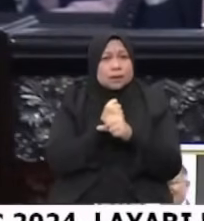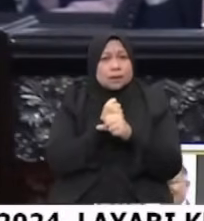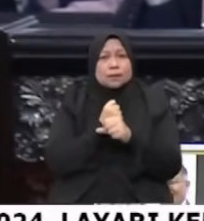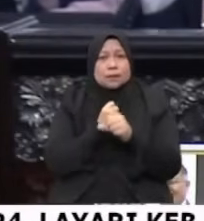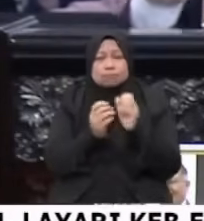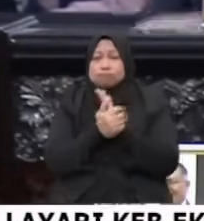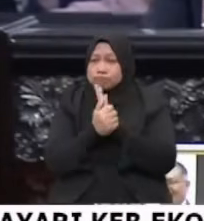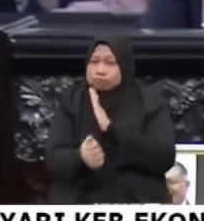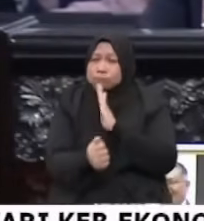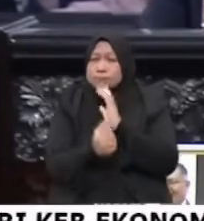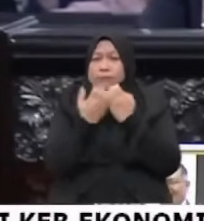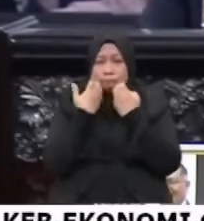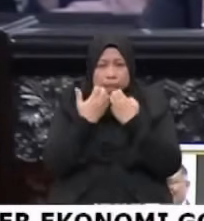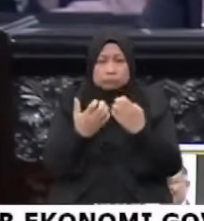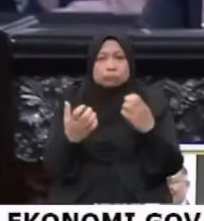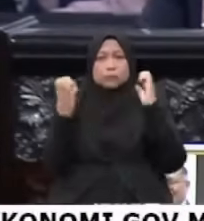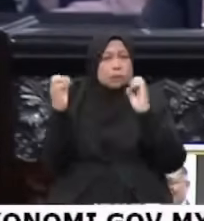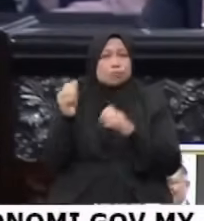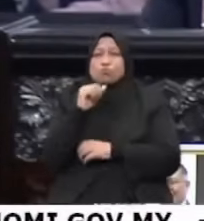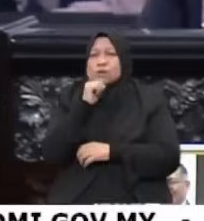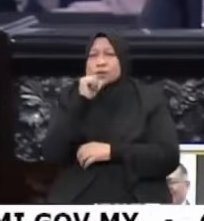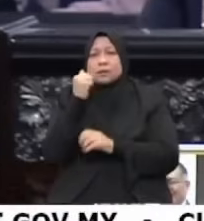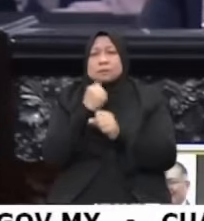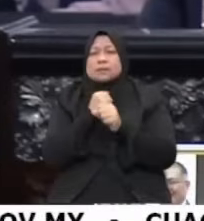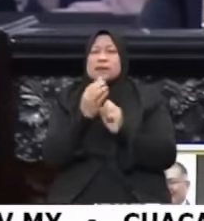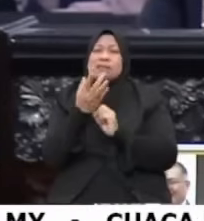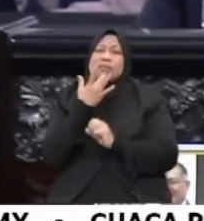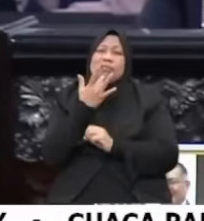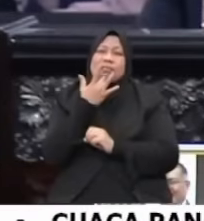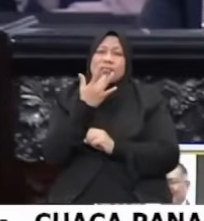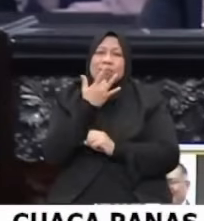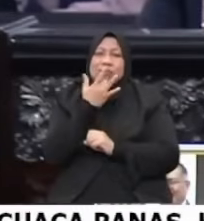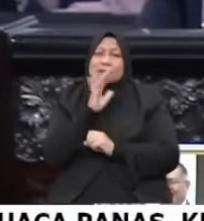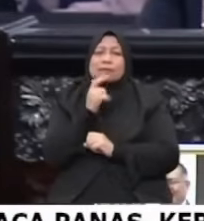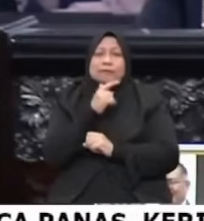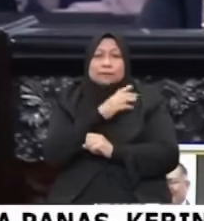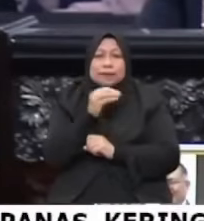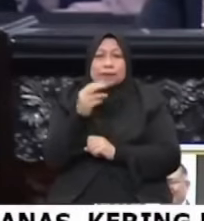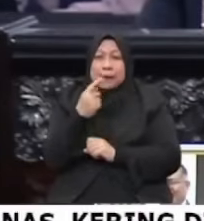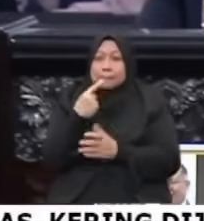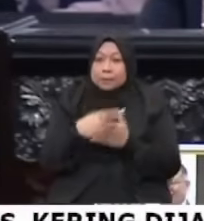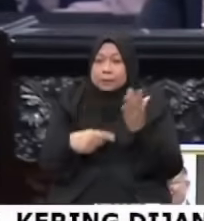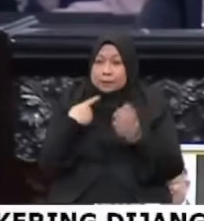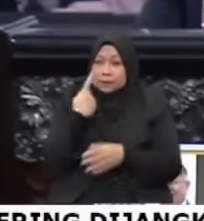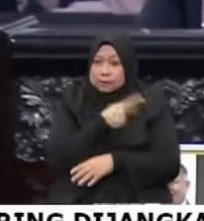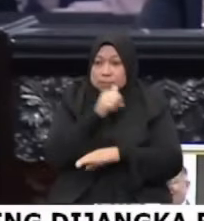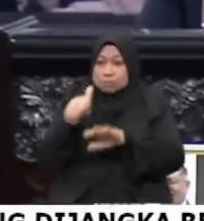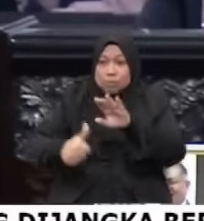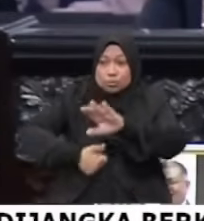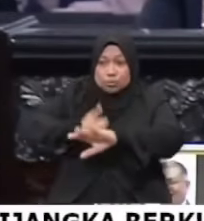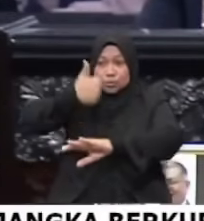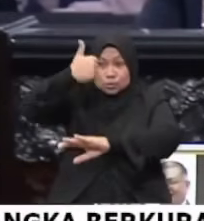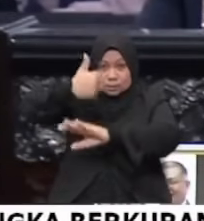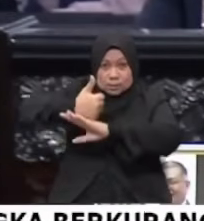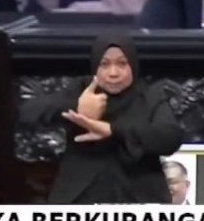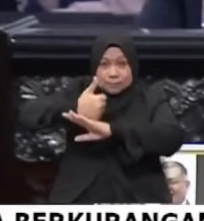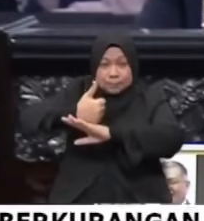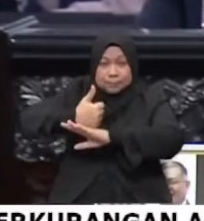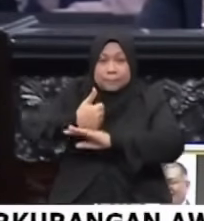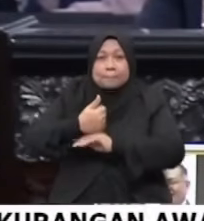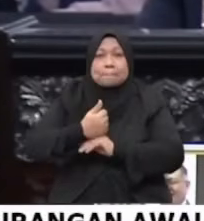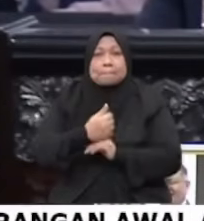berkemahiran tinggi dan bukan pekerjaan pekerjaan rendah dan apa yang kita nak wujudkan juga